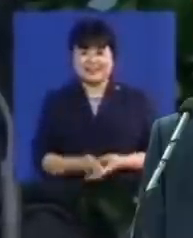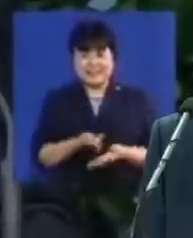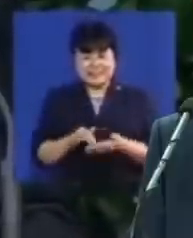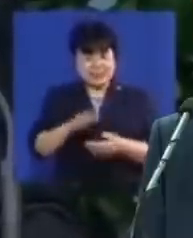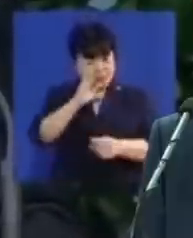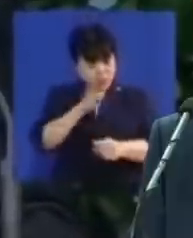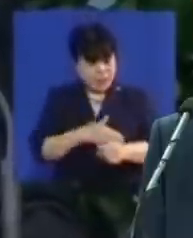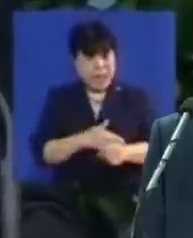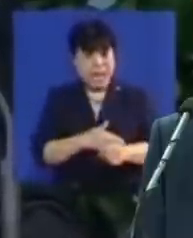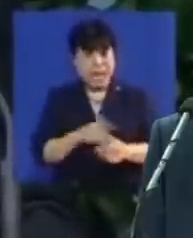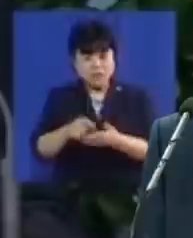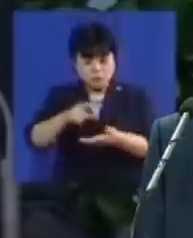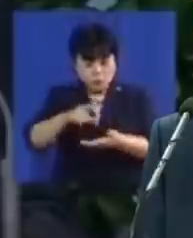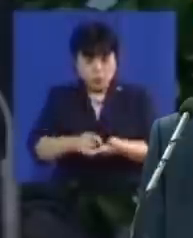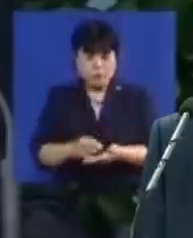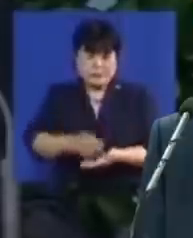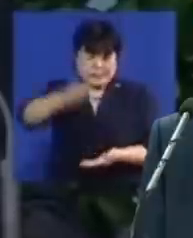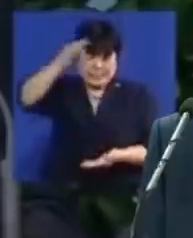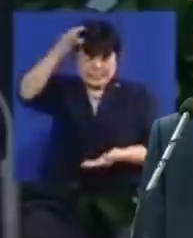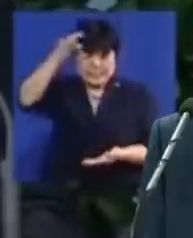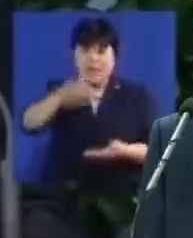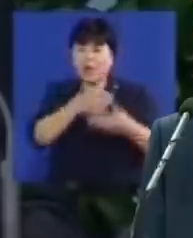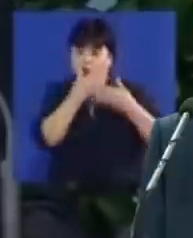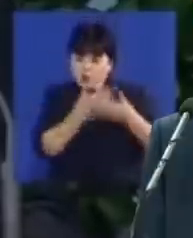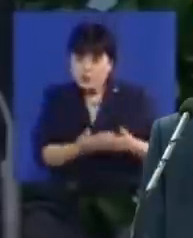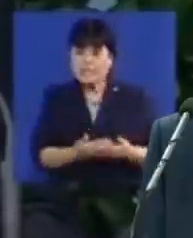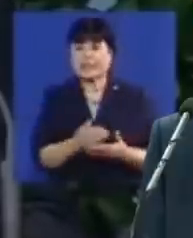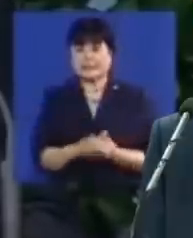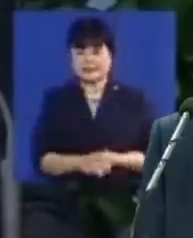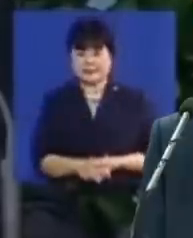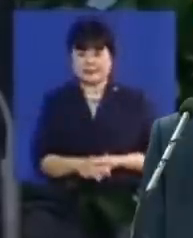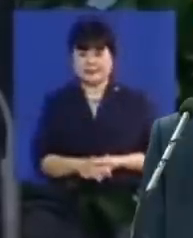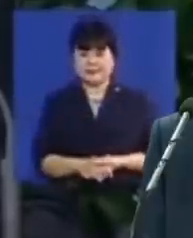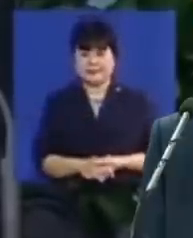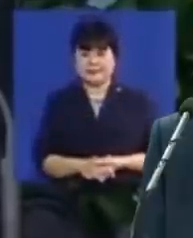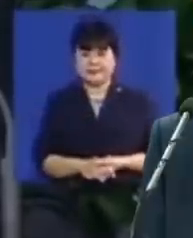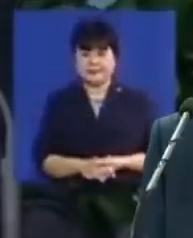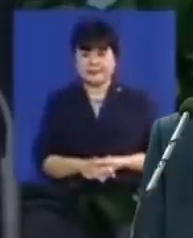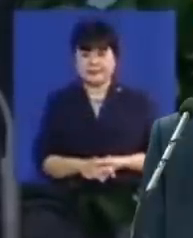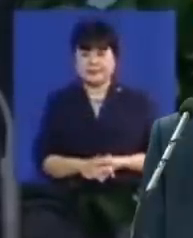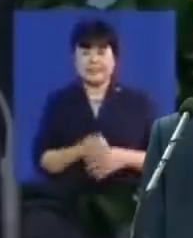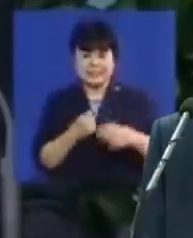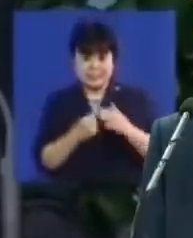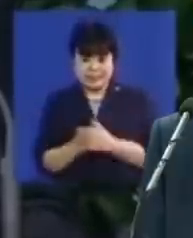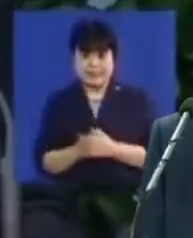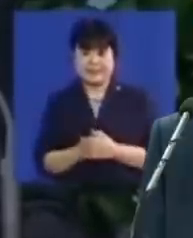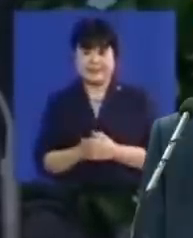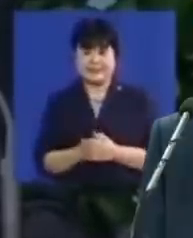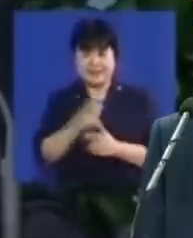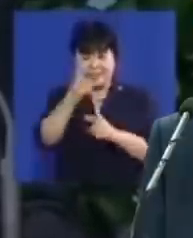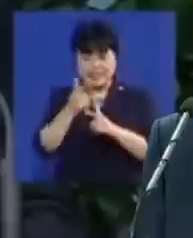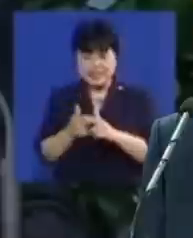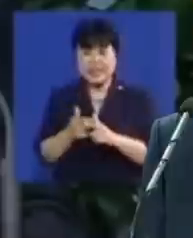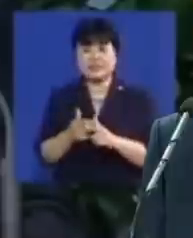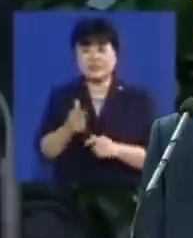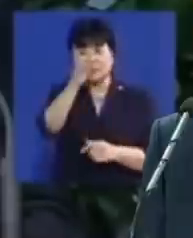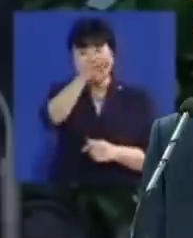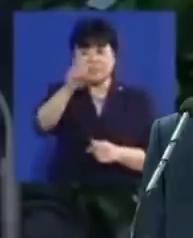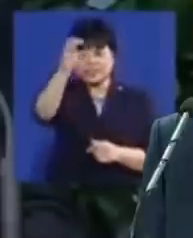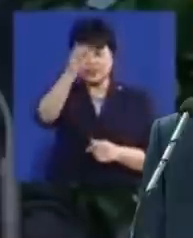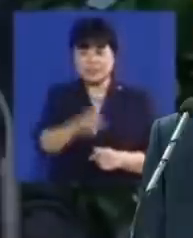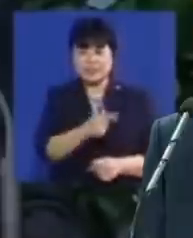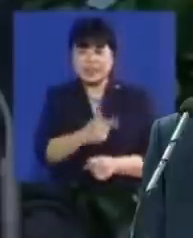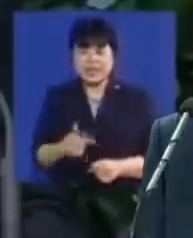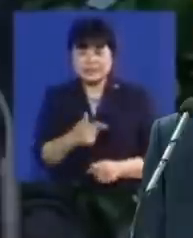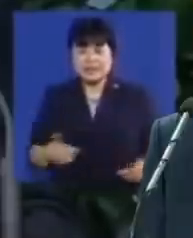계산할 수 없을 만큼 비싸고 귀한 존재인 것입니다. 그러므로 예수 그리스도의 십자가를 가슴에